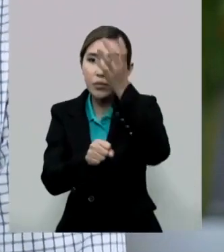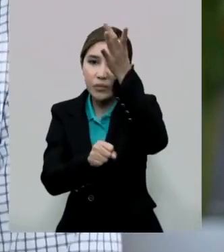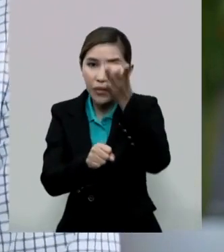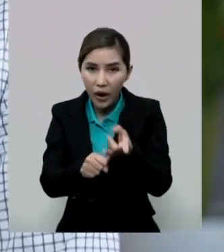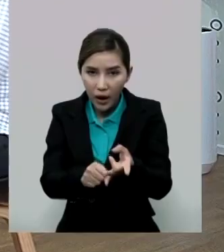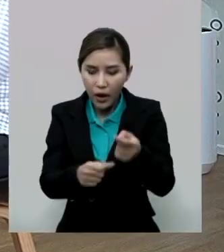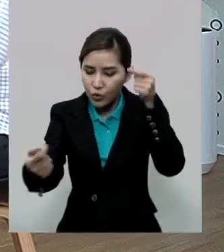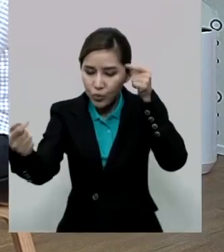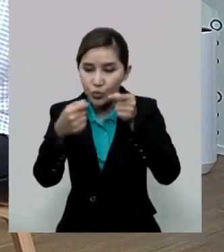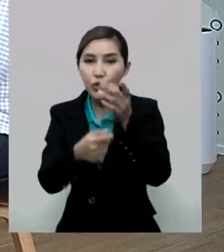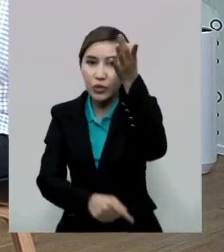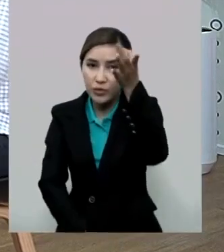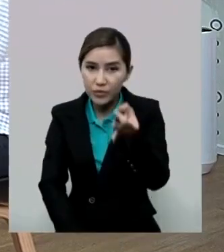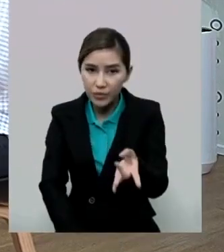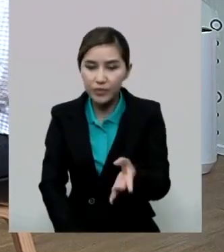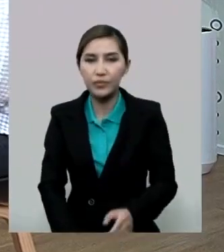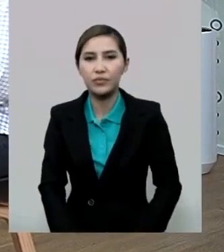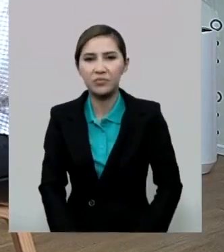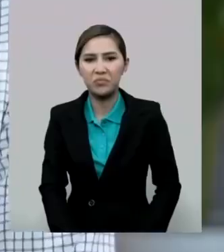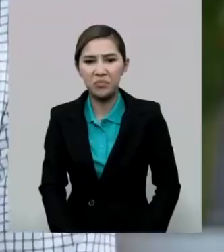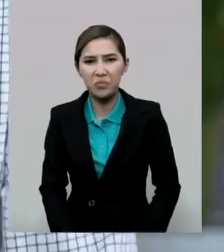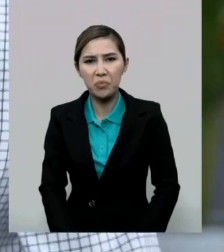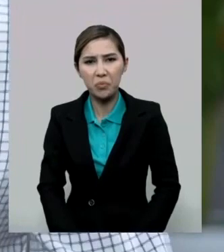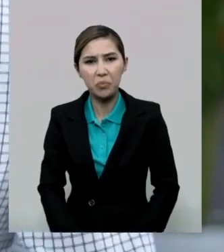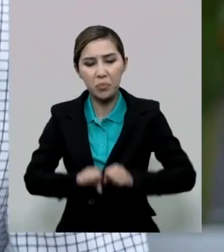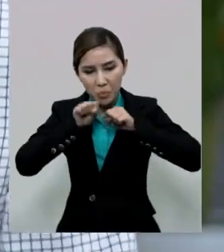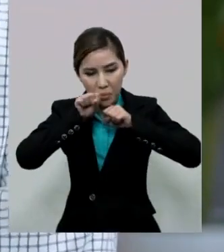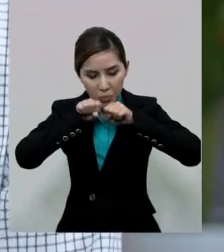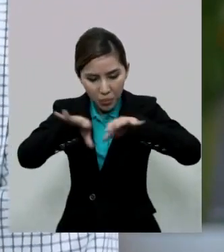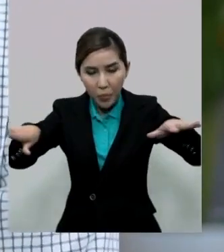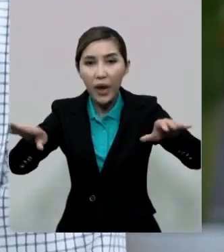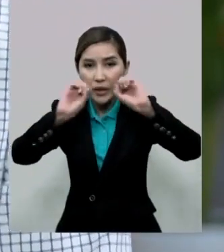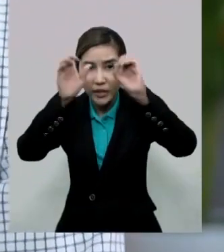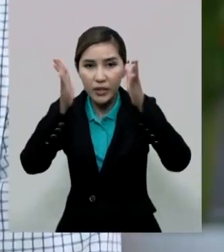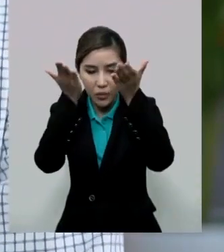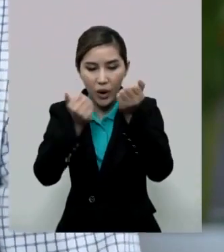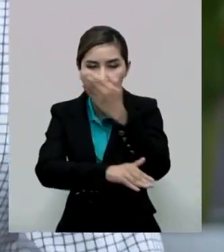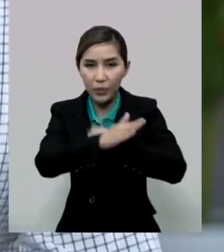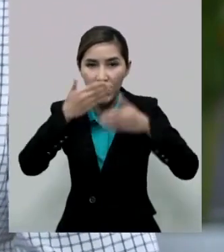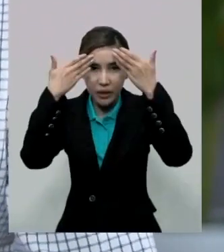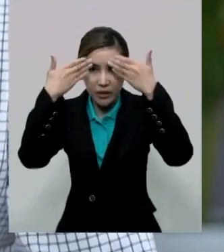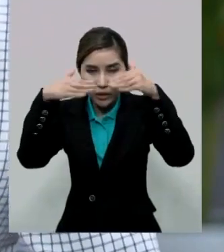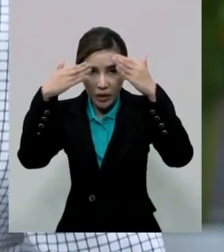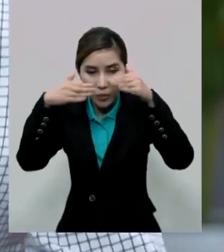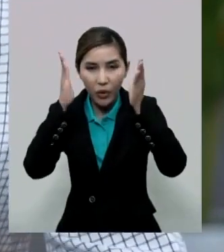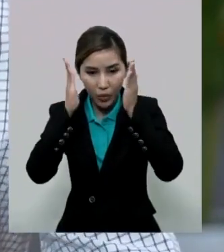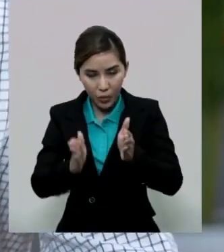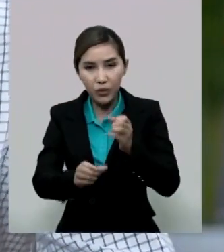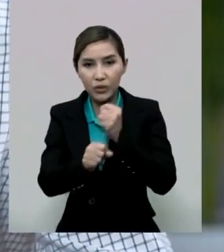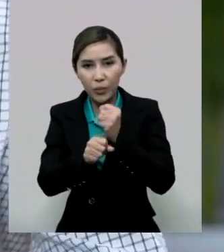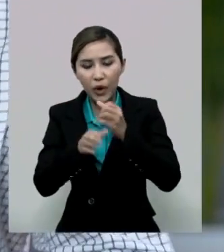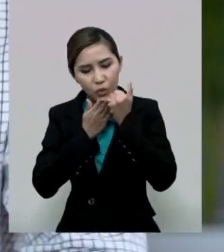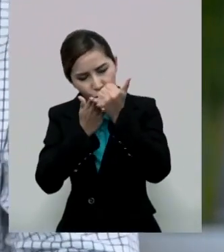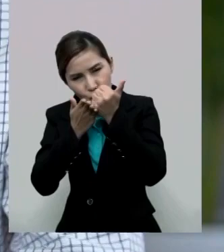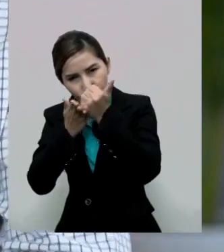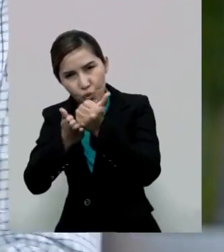การทางสายตามาทำงานให้น้องของเราที่เป็นพนักงานปัจจุบันช่วยประกาศให ้ นะคร ับ แล้วก็ในระดับนึงก็เขาก็ส่ง